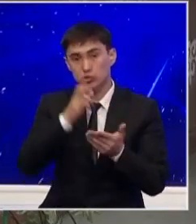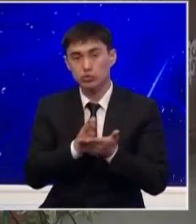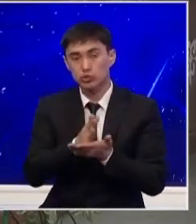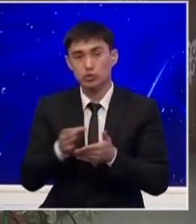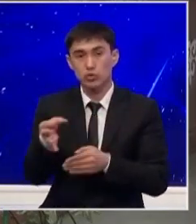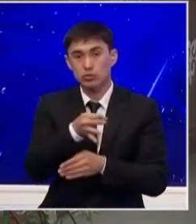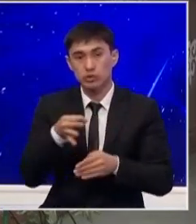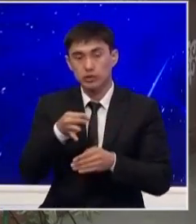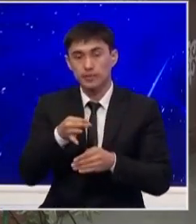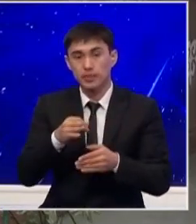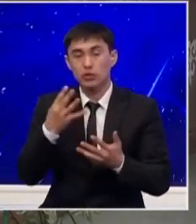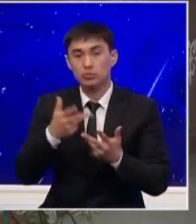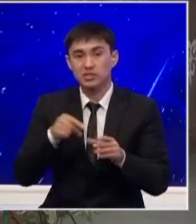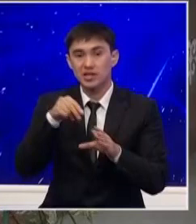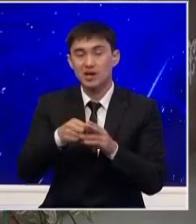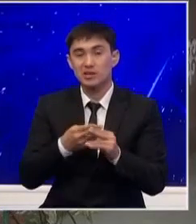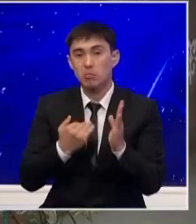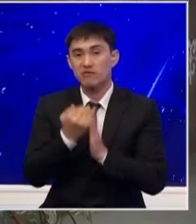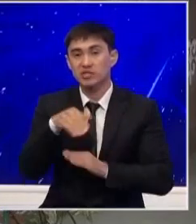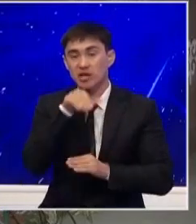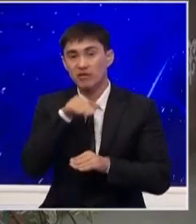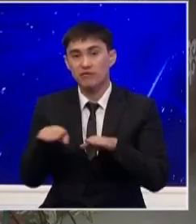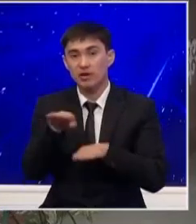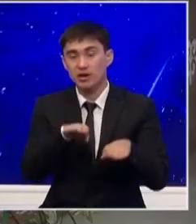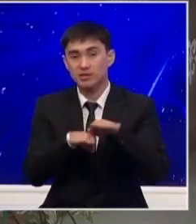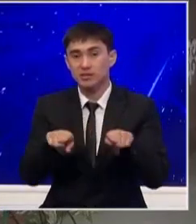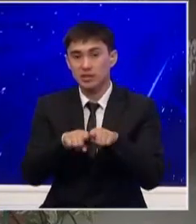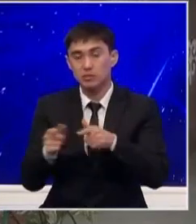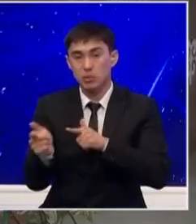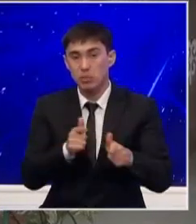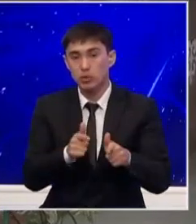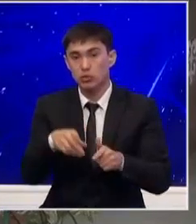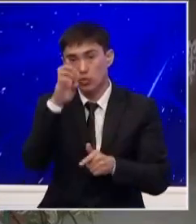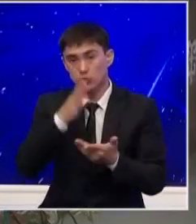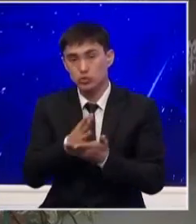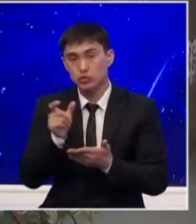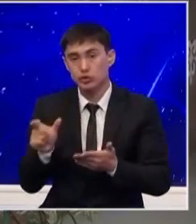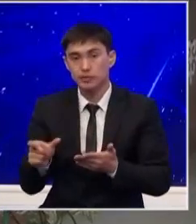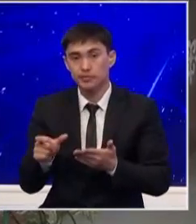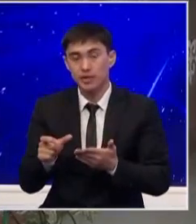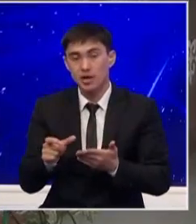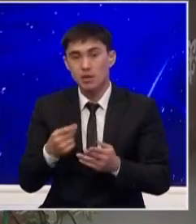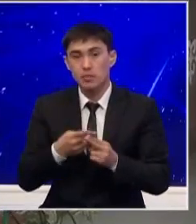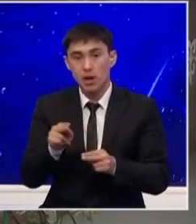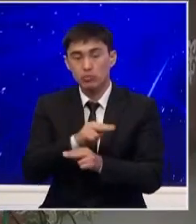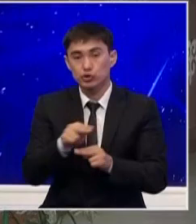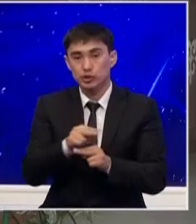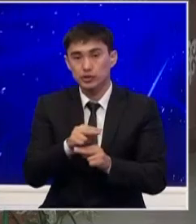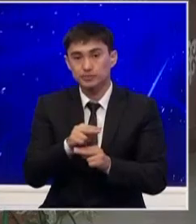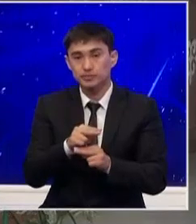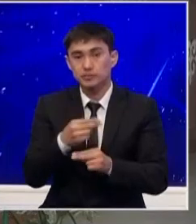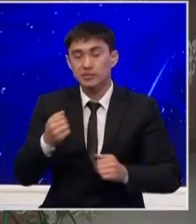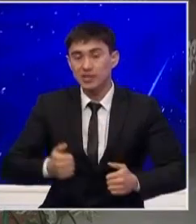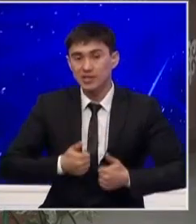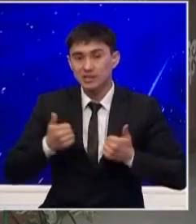нашей области, в том числе это повышение квалификации, также переподготовка госслужащих. При обучении мы